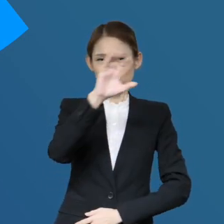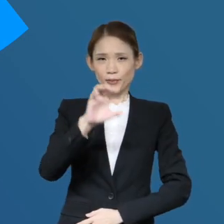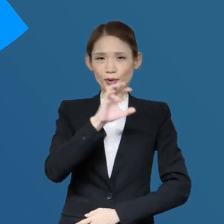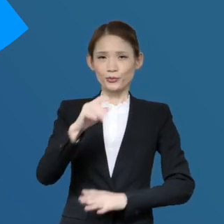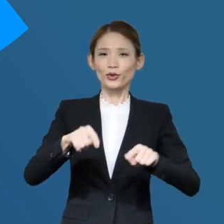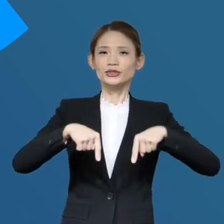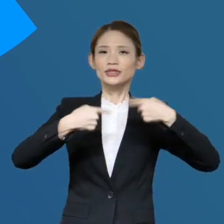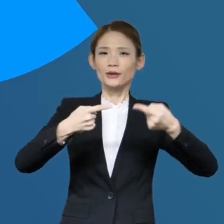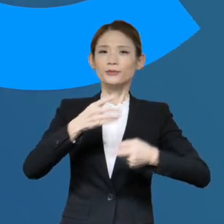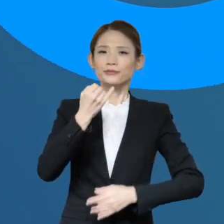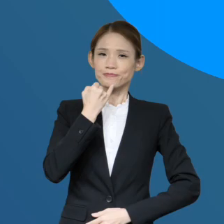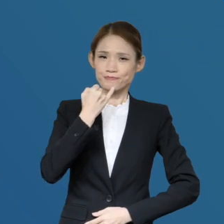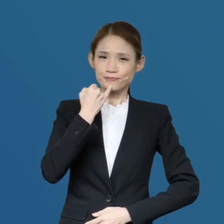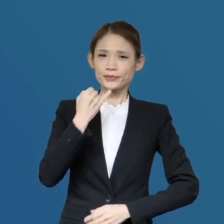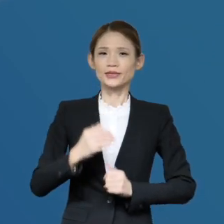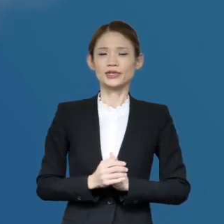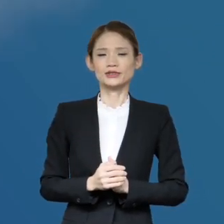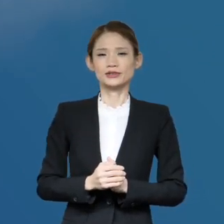반복 참여가 가능합니다.